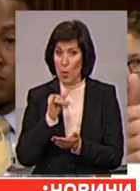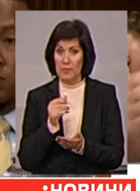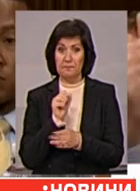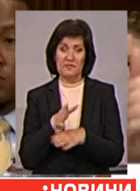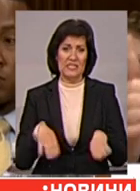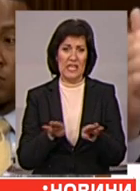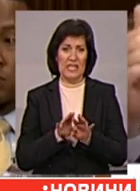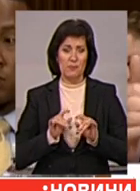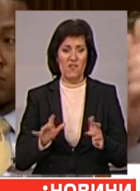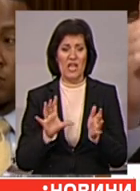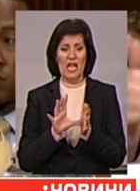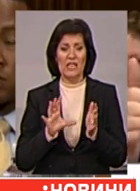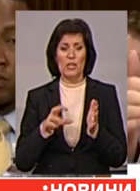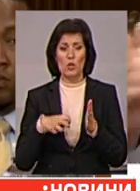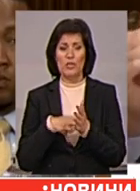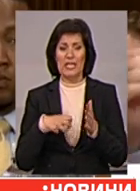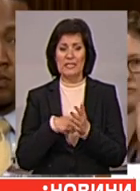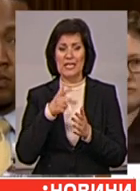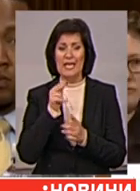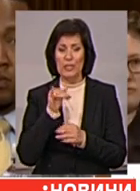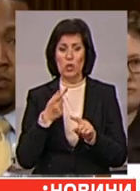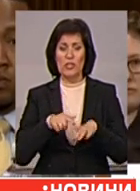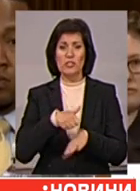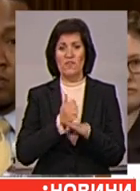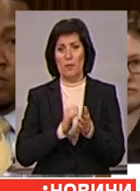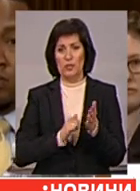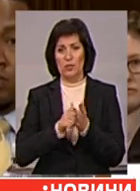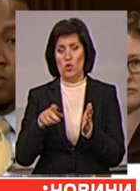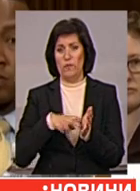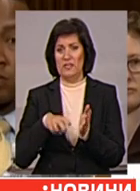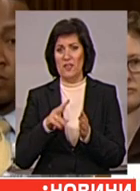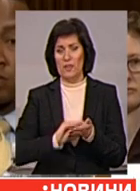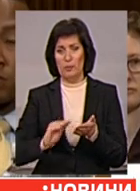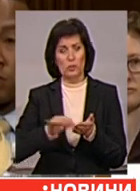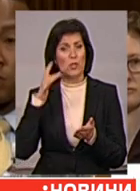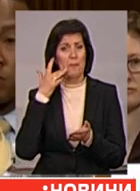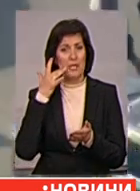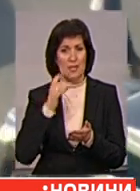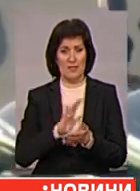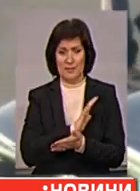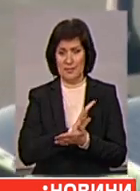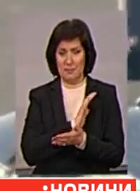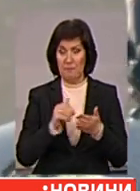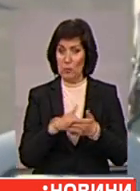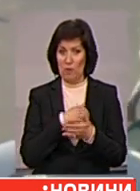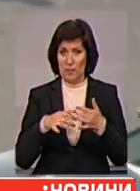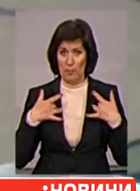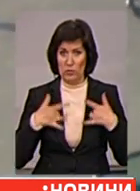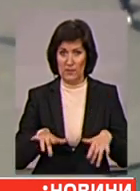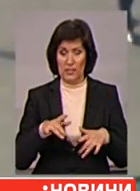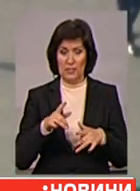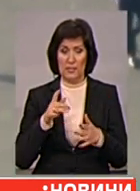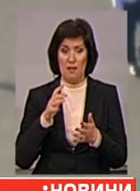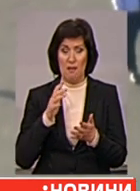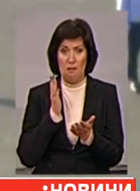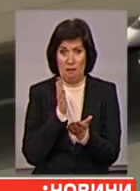закрити справу електронних листів Гіларі Клінтон. Це одна з основних причин його відставки, пишуть американські ЗМІ. Новина про звільнення застала тепер